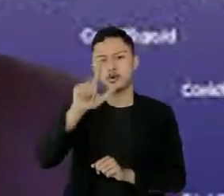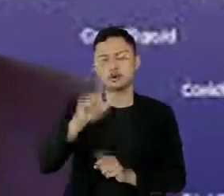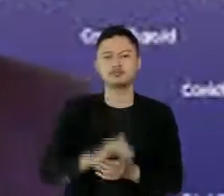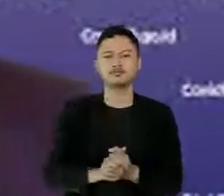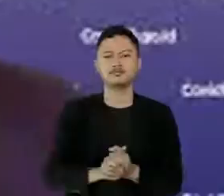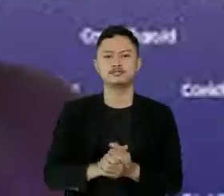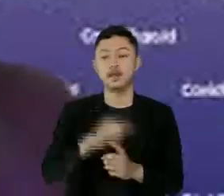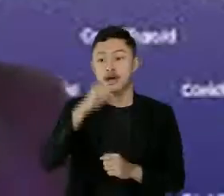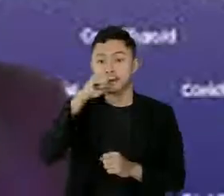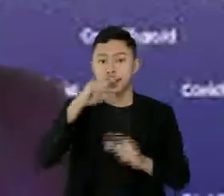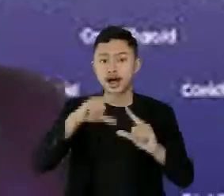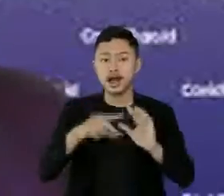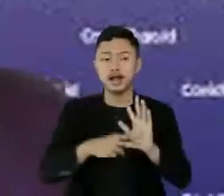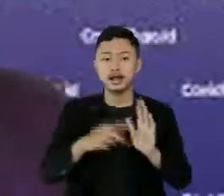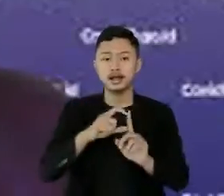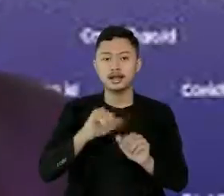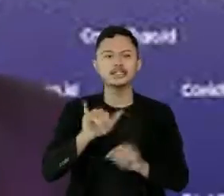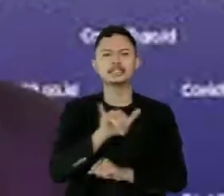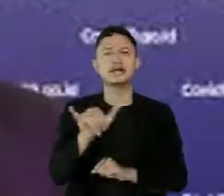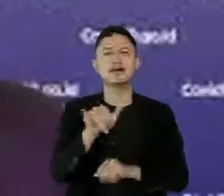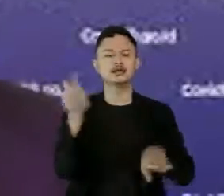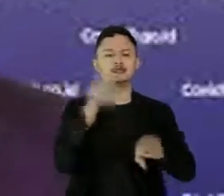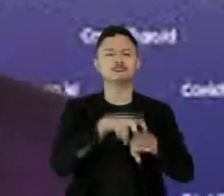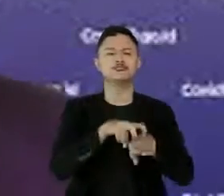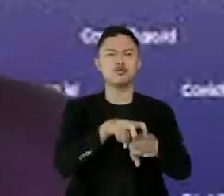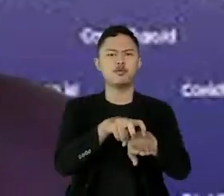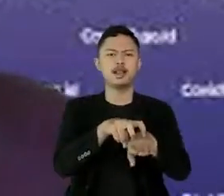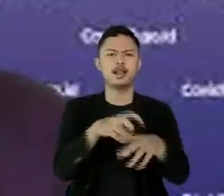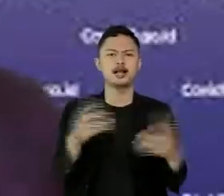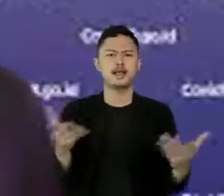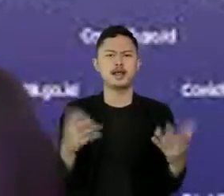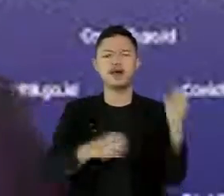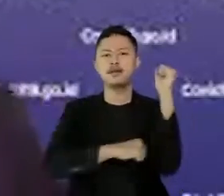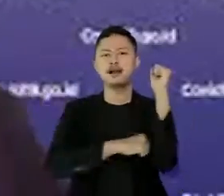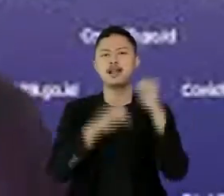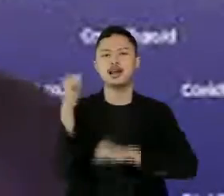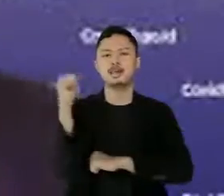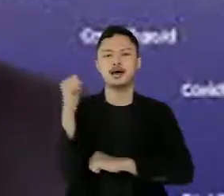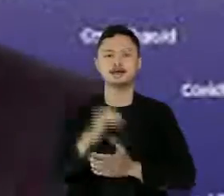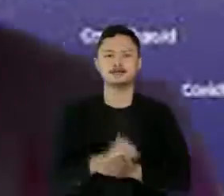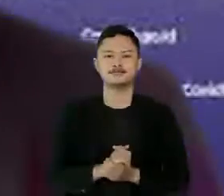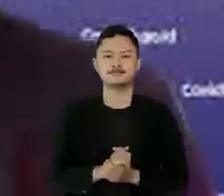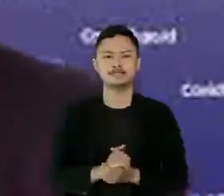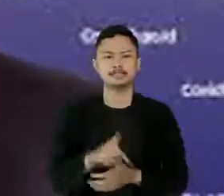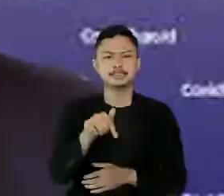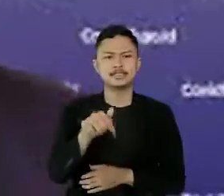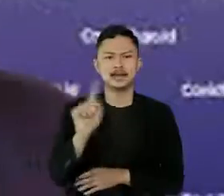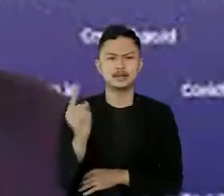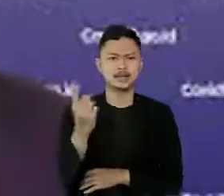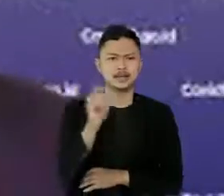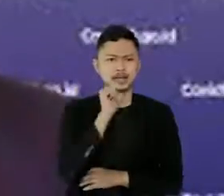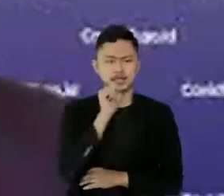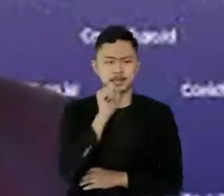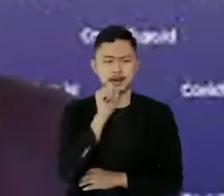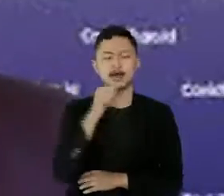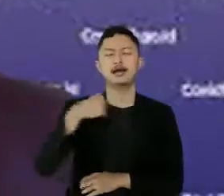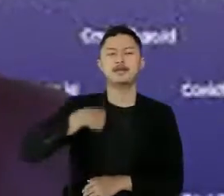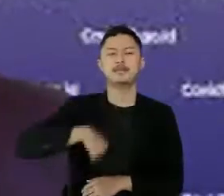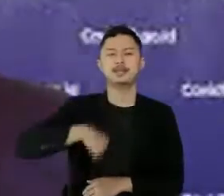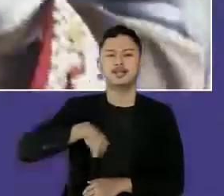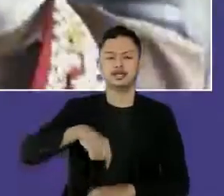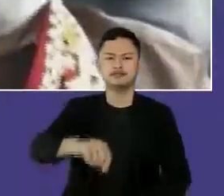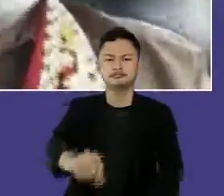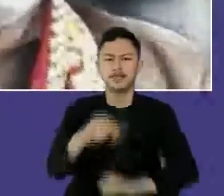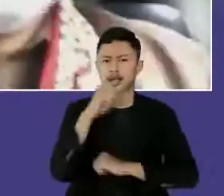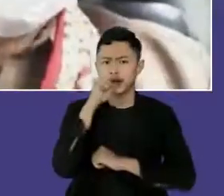di Palembang ya, perjalanan di Palembang. Saya langsung saja ke Mas Menteri. Pak Menteri, ini setelah